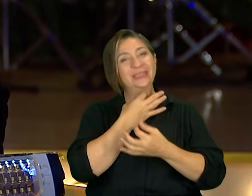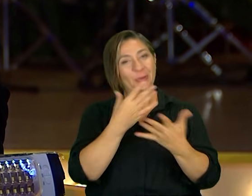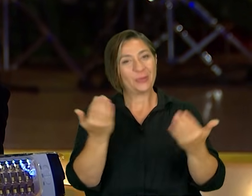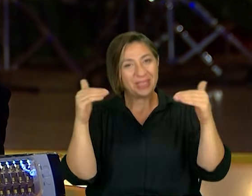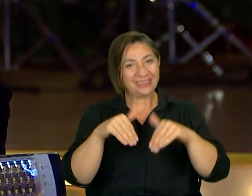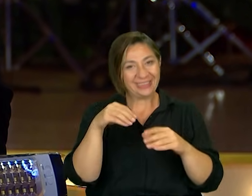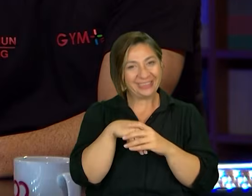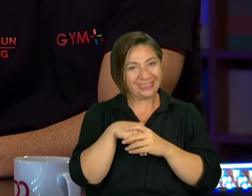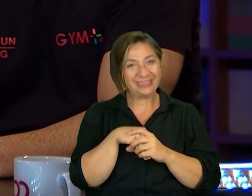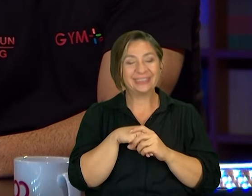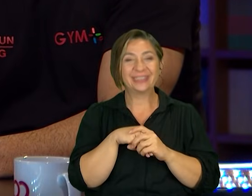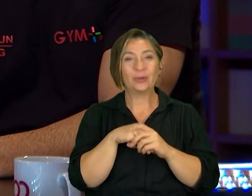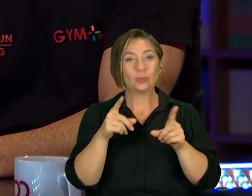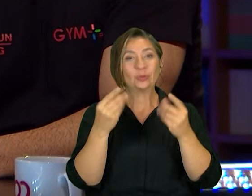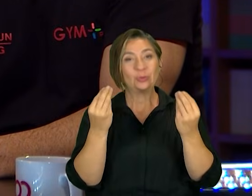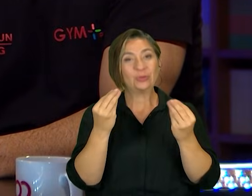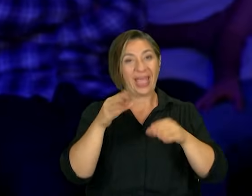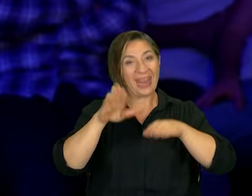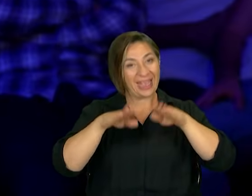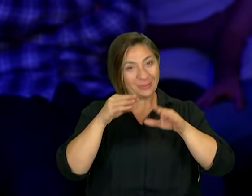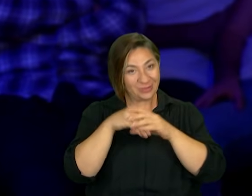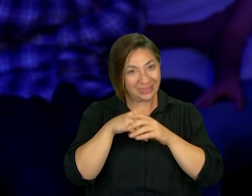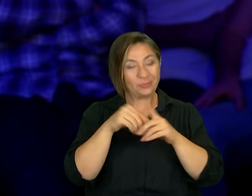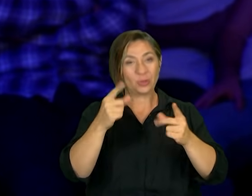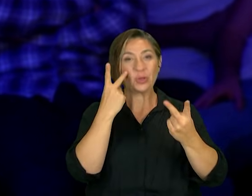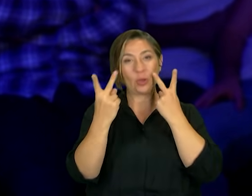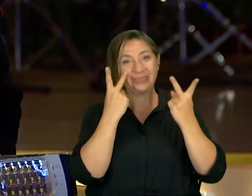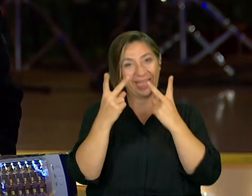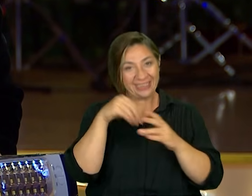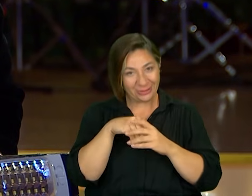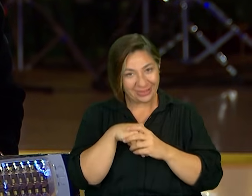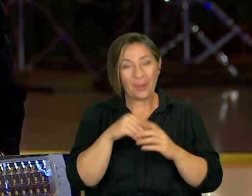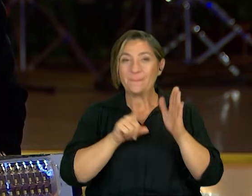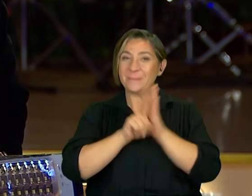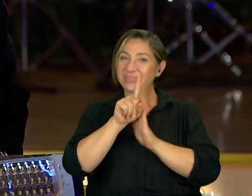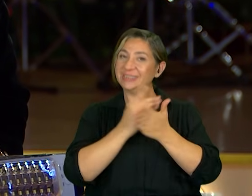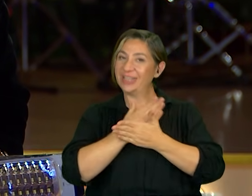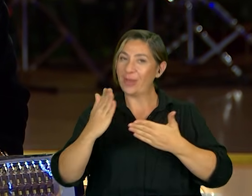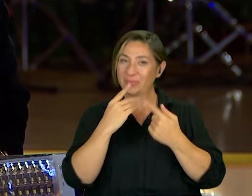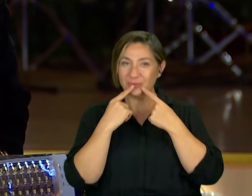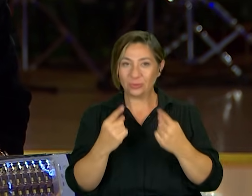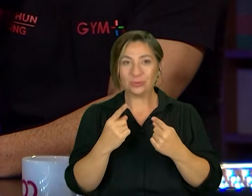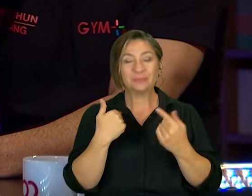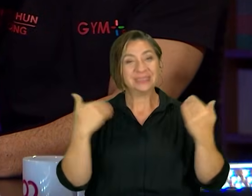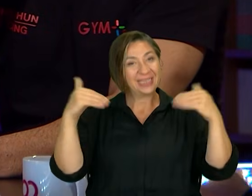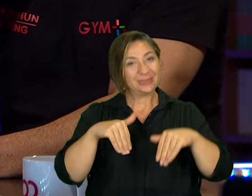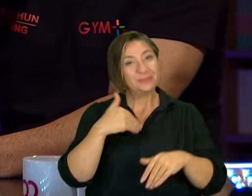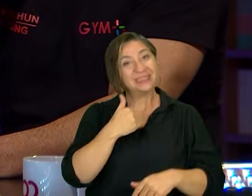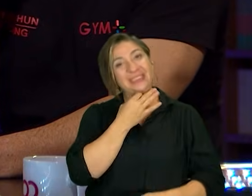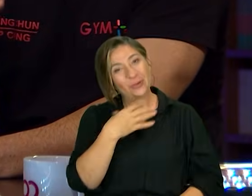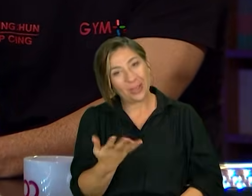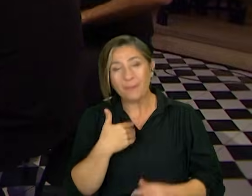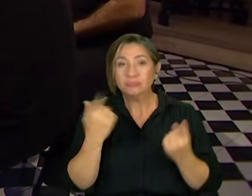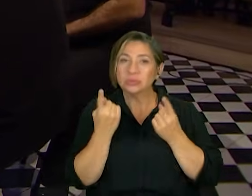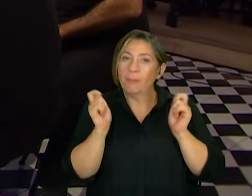teşekkür ederim. Ben teşekkür ederim. Bu güzel tanıtım için, bu güzel gösteri için başarılarınızın devamını diliyorum. Bizi ağırladığınız için çok ben sağ olun. Ben